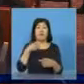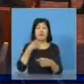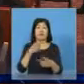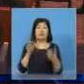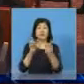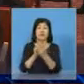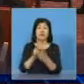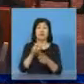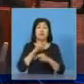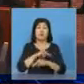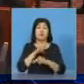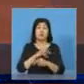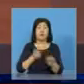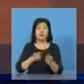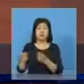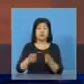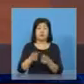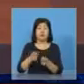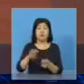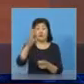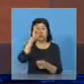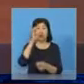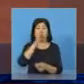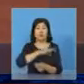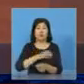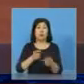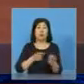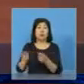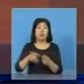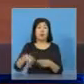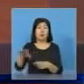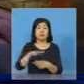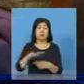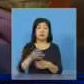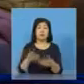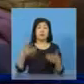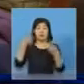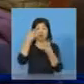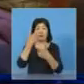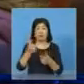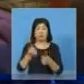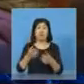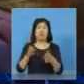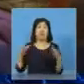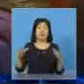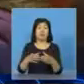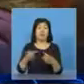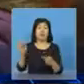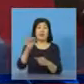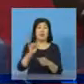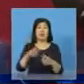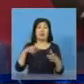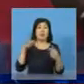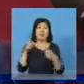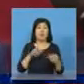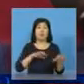с сотрудниками департамента государственных доходов руководитель республиканского информационного просветительского штаба при агентстве по противодействию